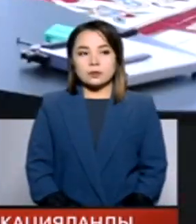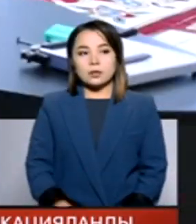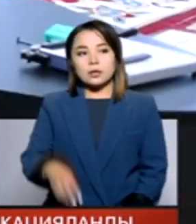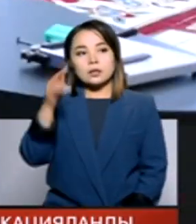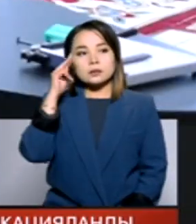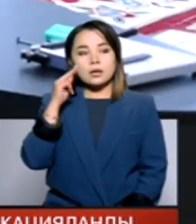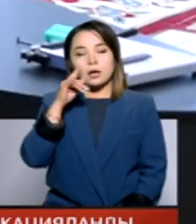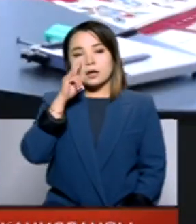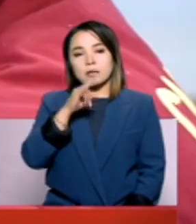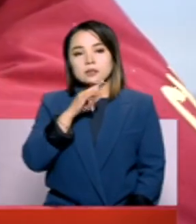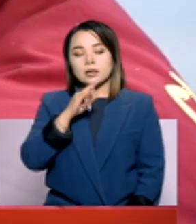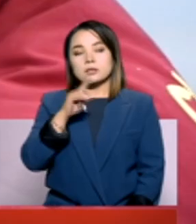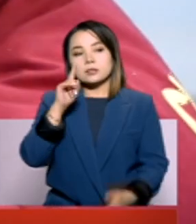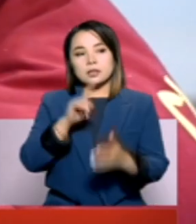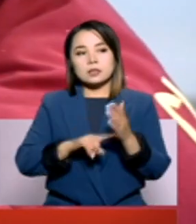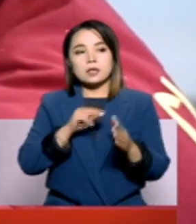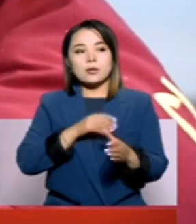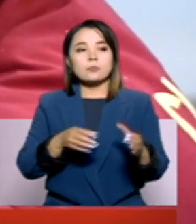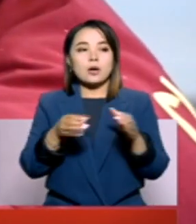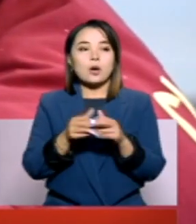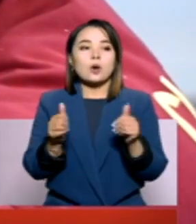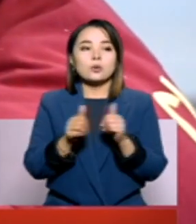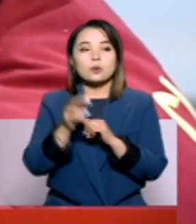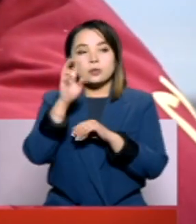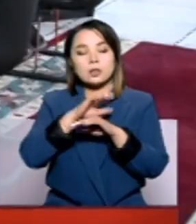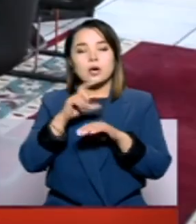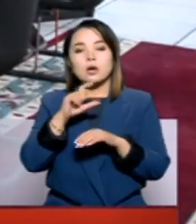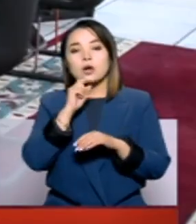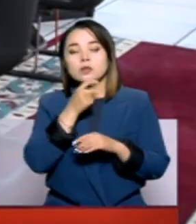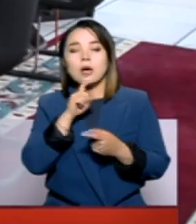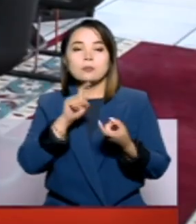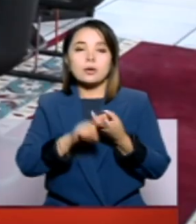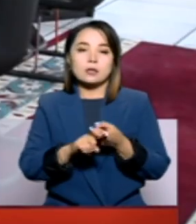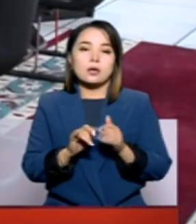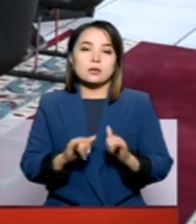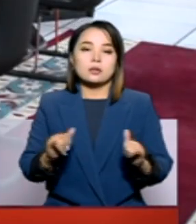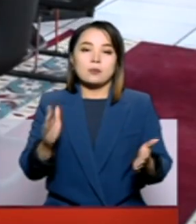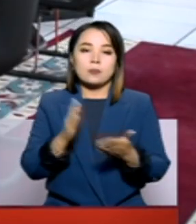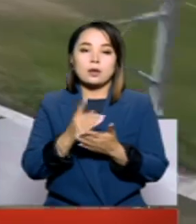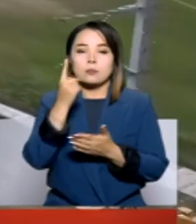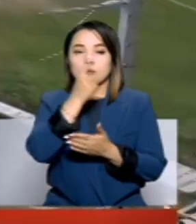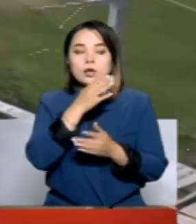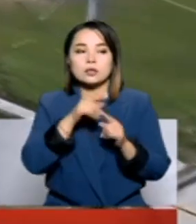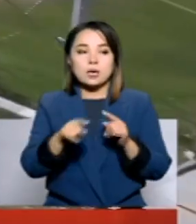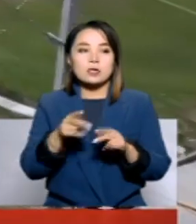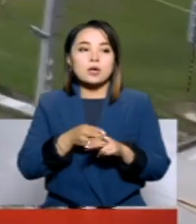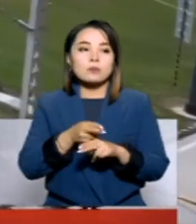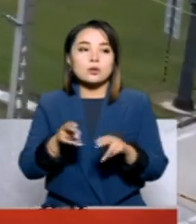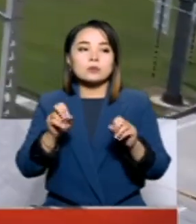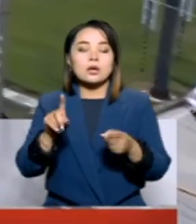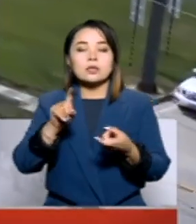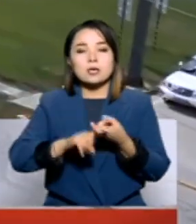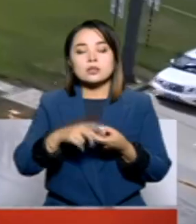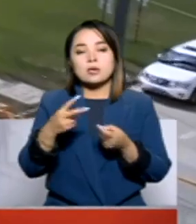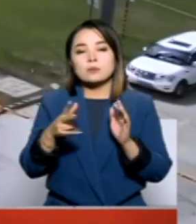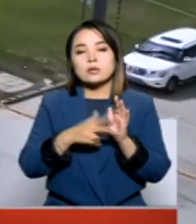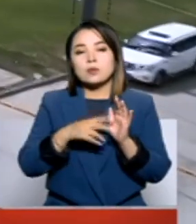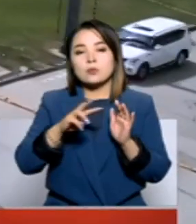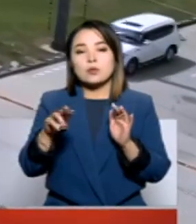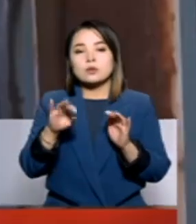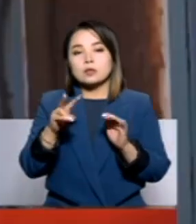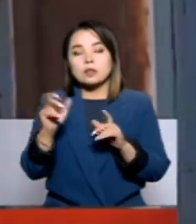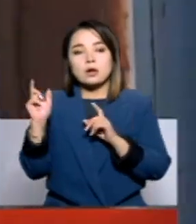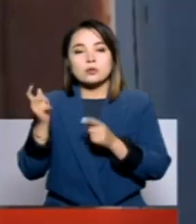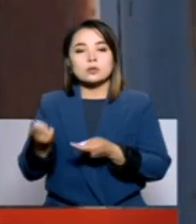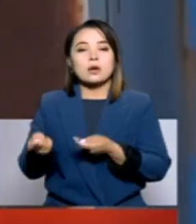Қытай Қазақстанның сенімді серіктесі, көрші елмен экономикалық байланыста берік. Соңғы бір жылдың өзінде темір жол арқылы 28 миллион тонна жүк